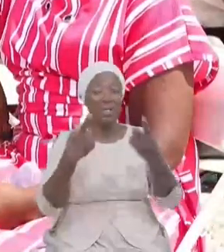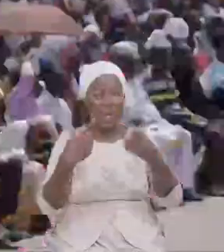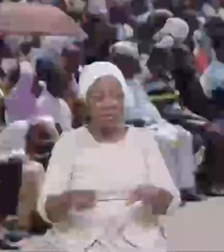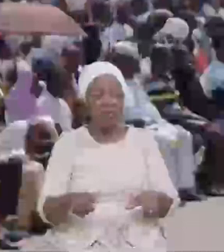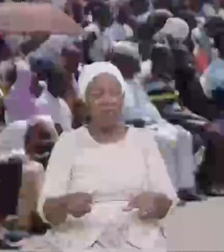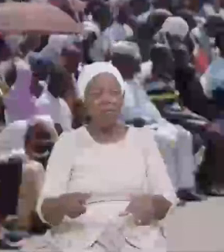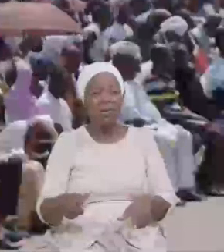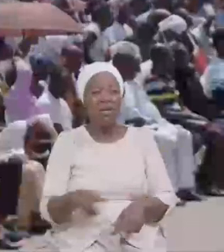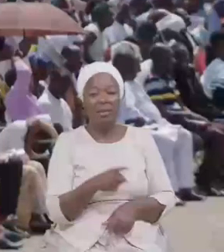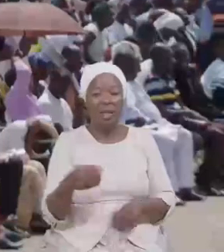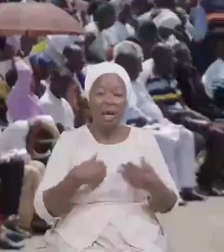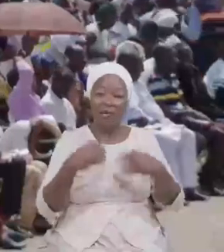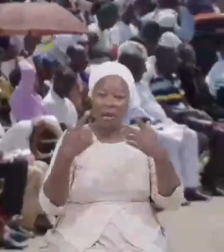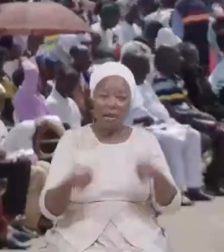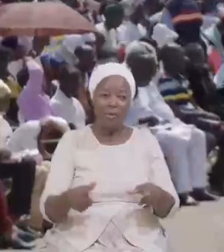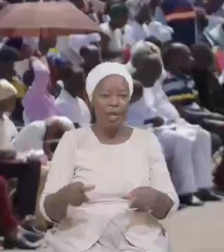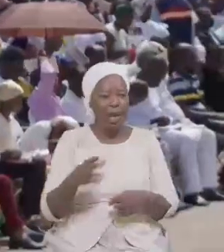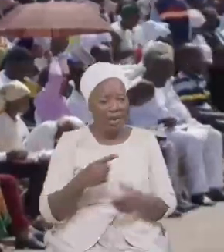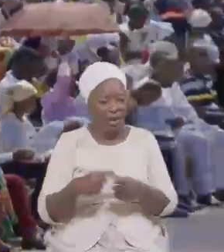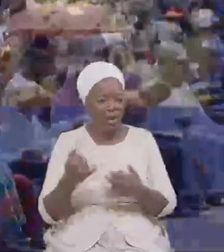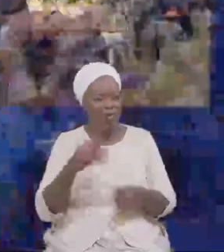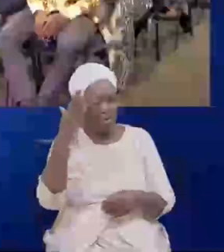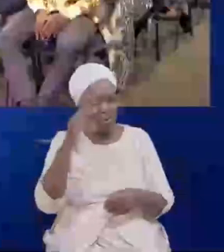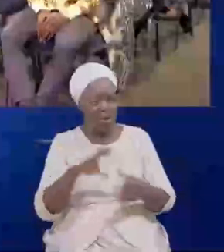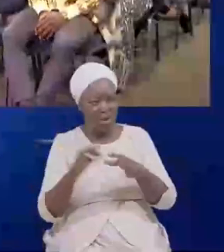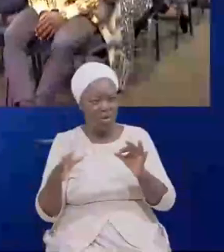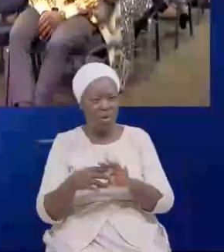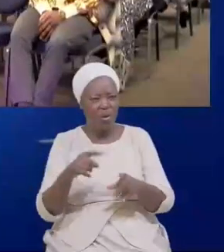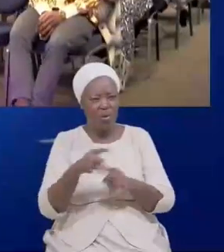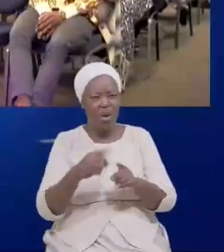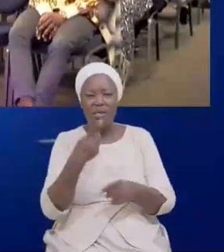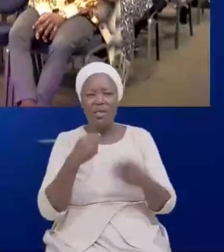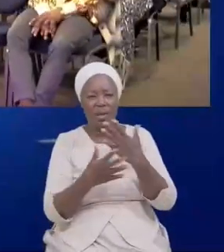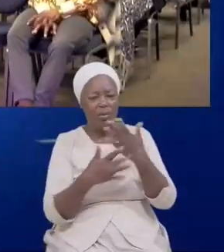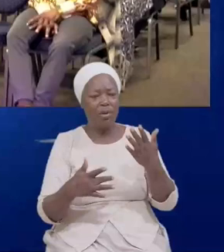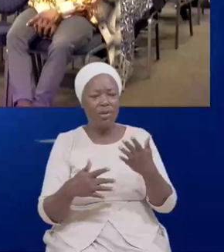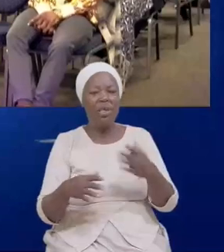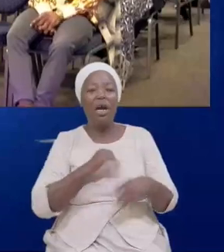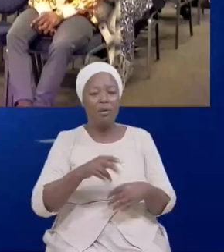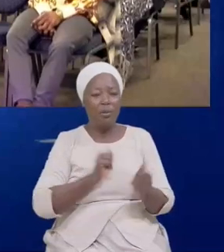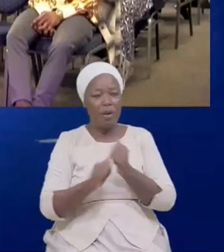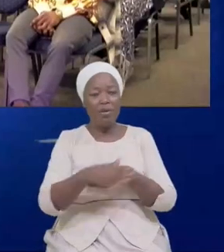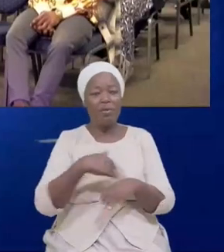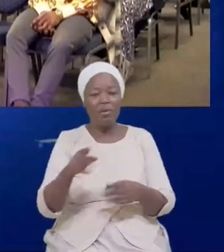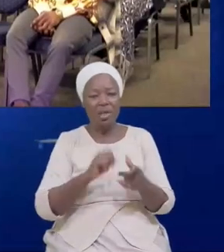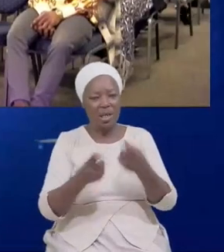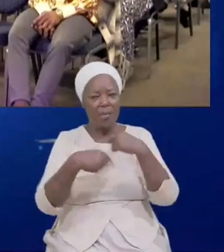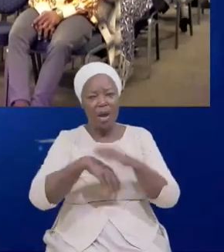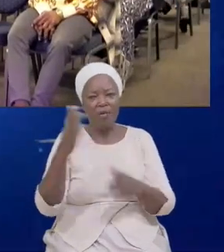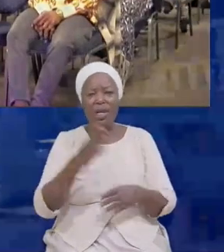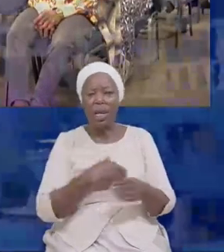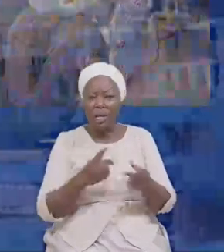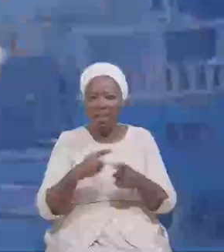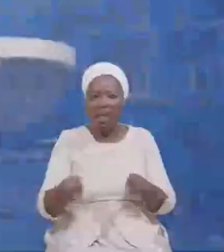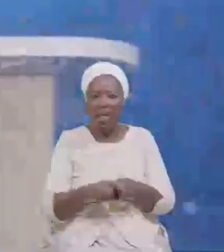parti. Et vous connaissez l'histoire. Quand je verrai le sang, je passerai par-dessus vous. Ils sont sortis. Et comme ils